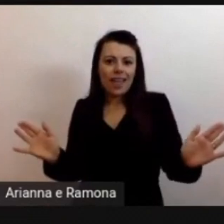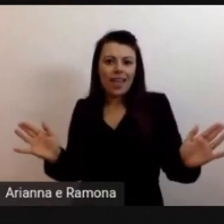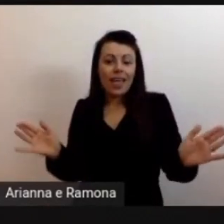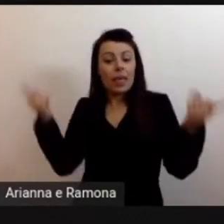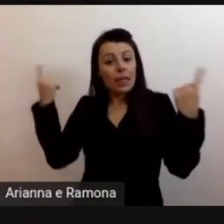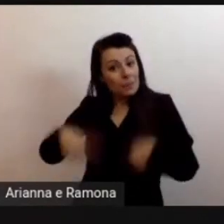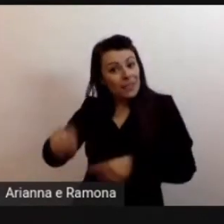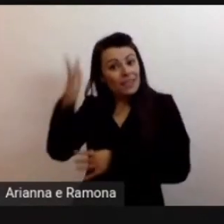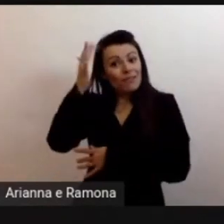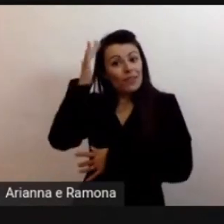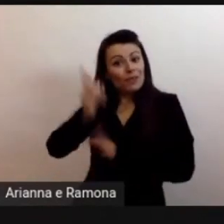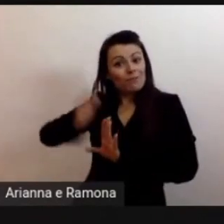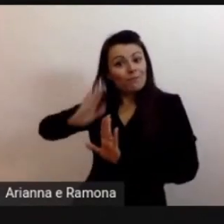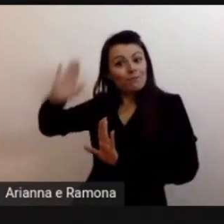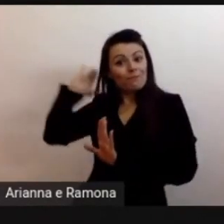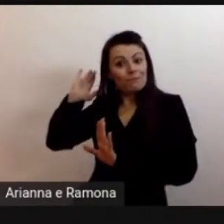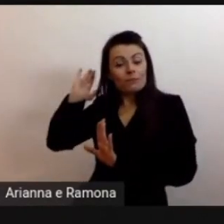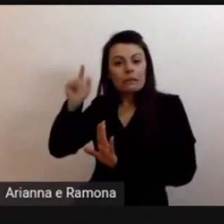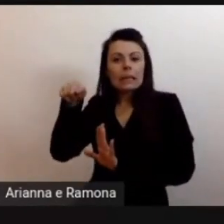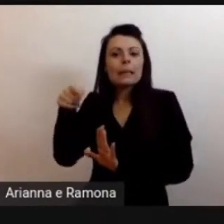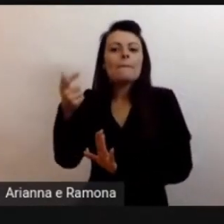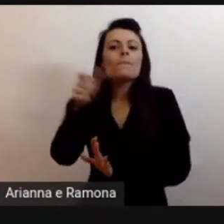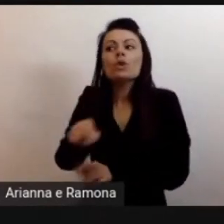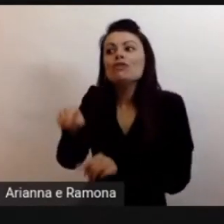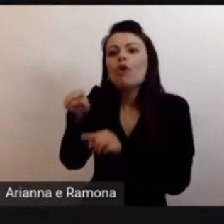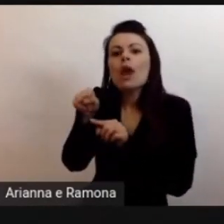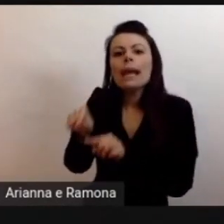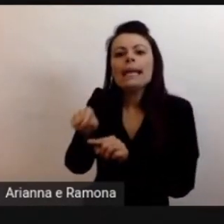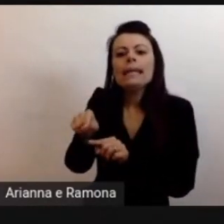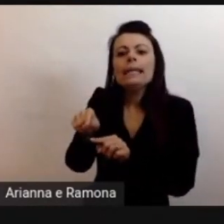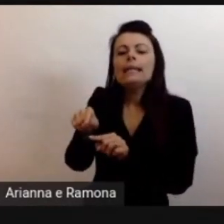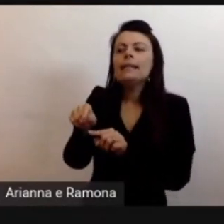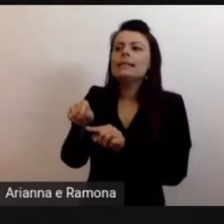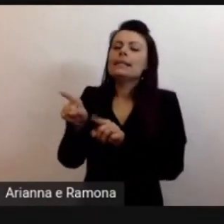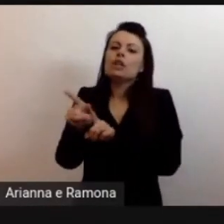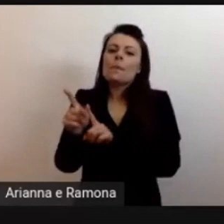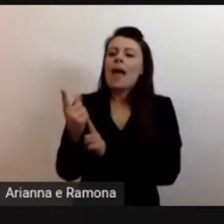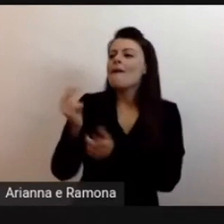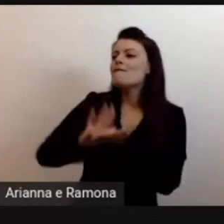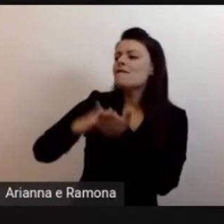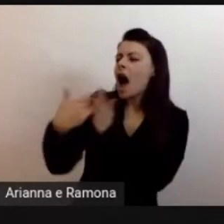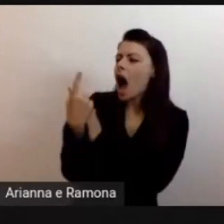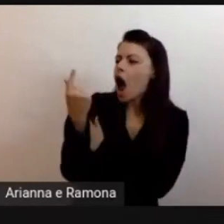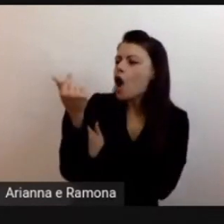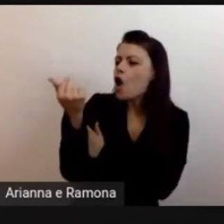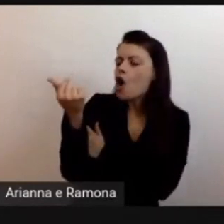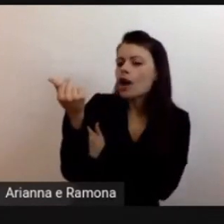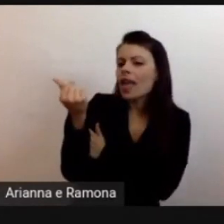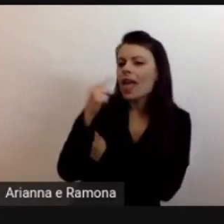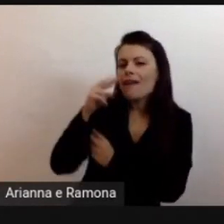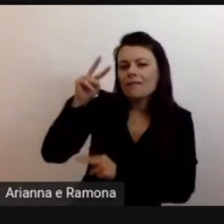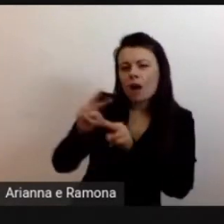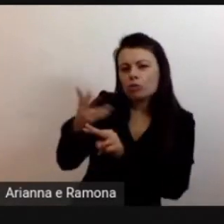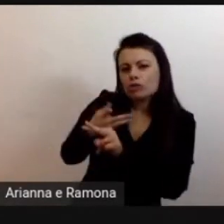c'è una valutazione sul valore data da terzi